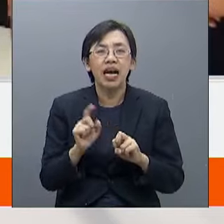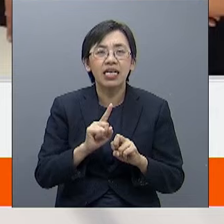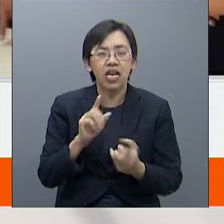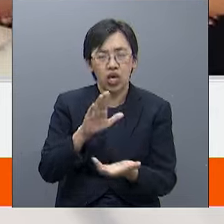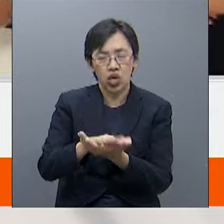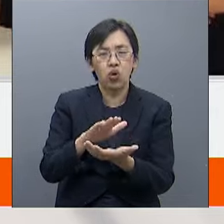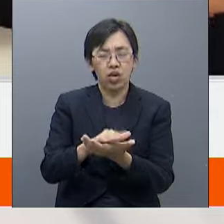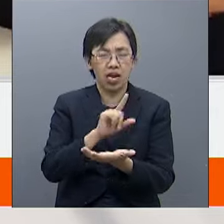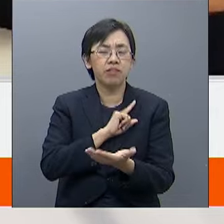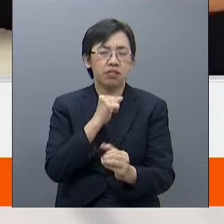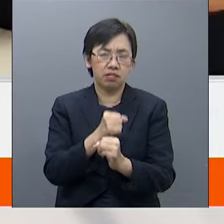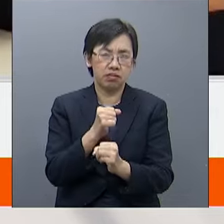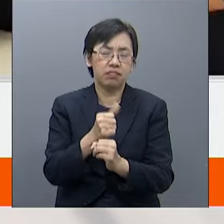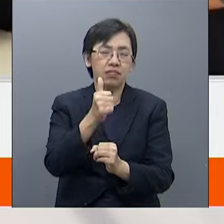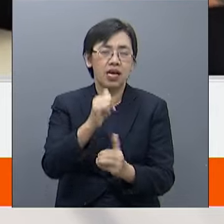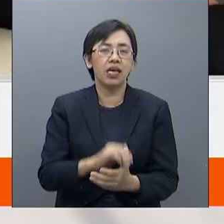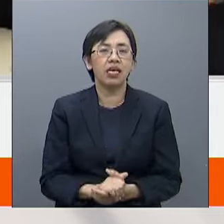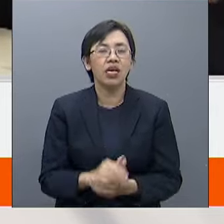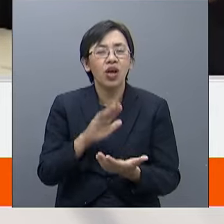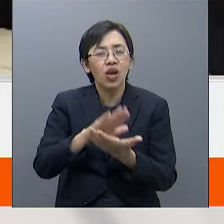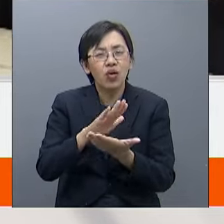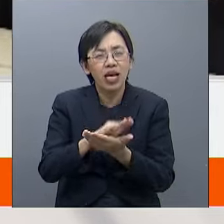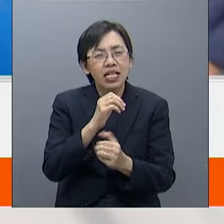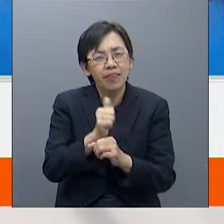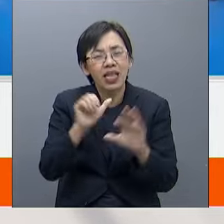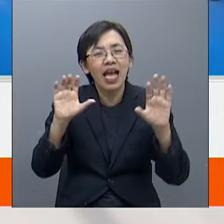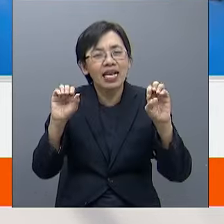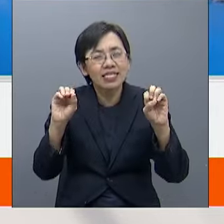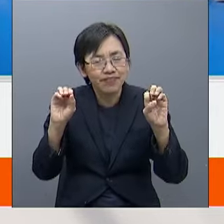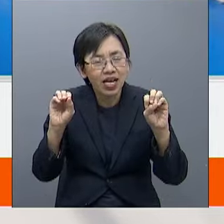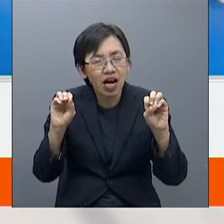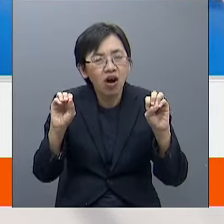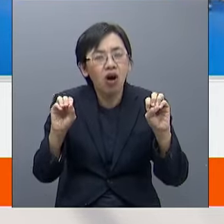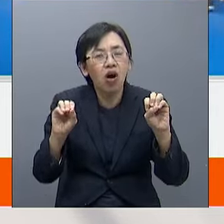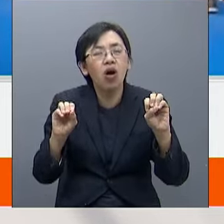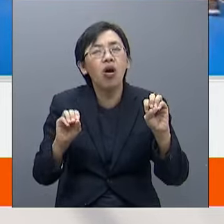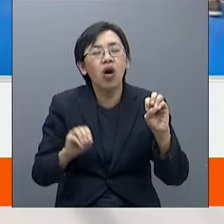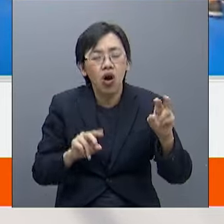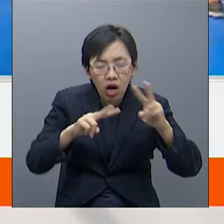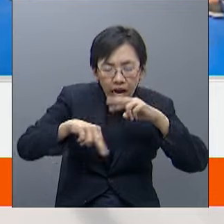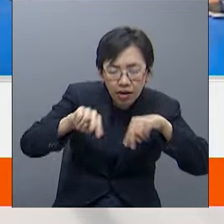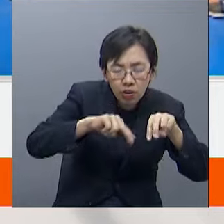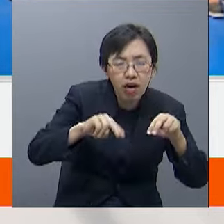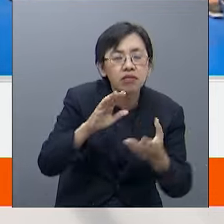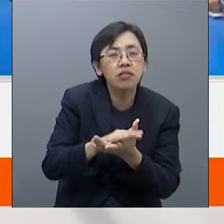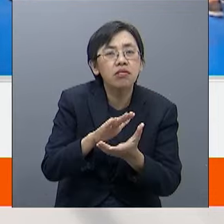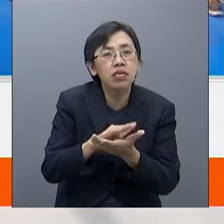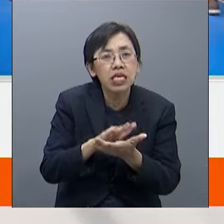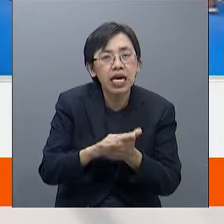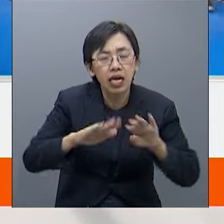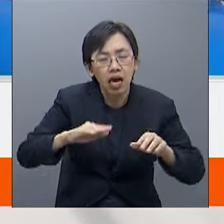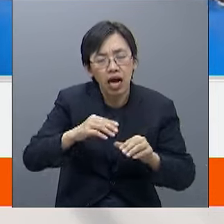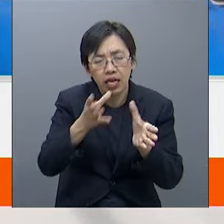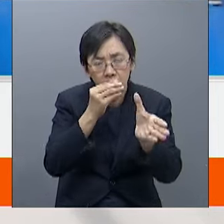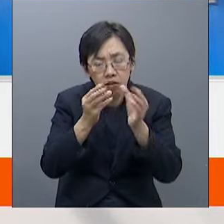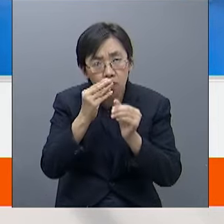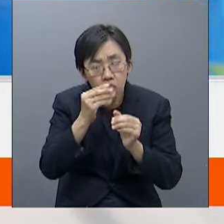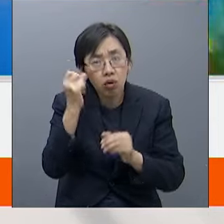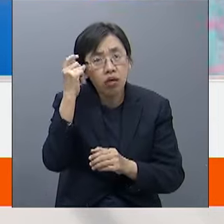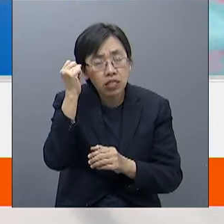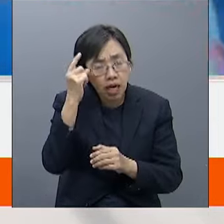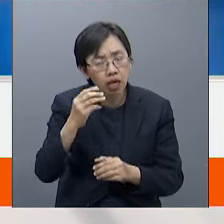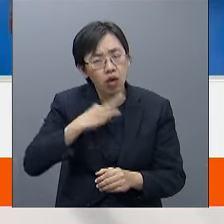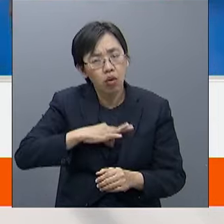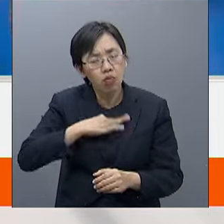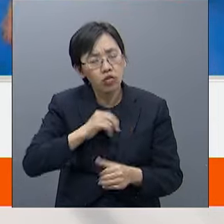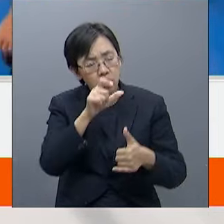น้าที่ตรงนี้ได้เพิ่มขึ้นก็คือทำเรื่องของเอมพาธีในโรงเรียนเนาะสอนให้เด็กเรียนรู้เรื่องการเข้าใจความคิดความรู้สึ